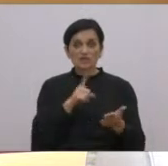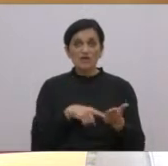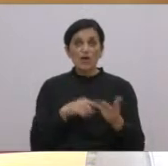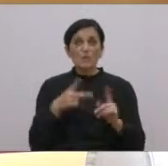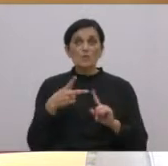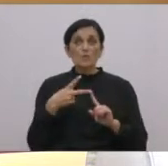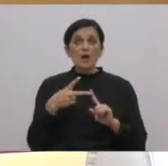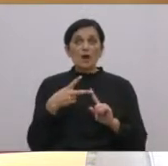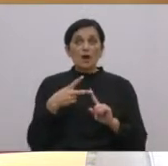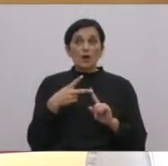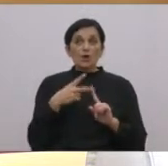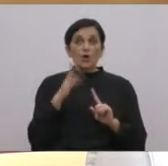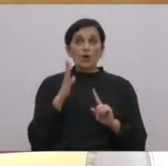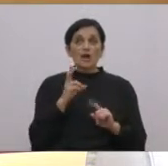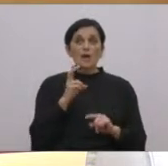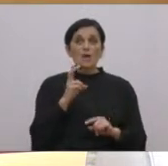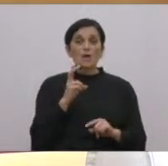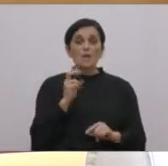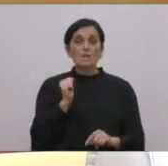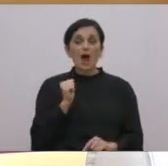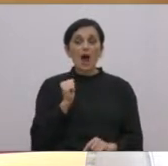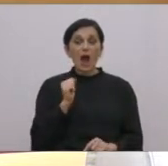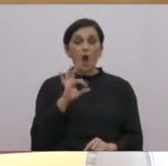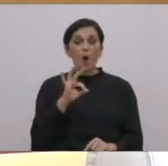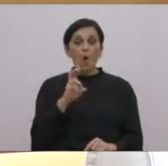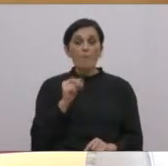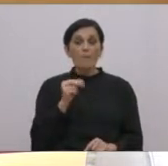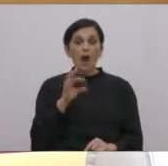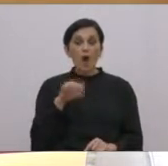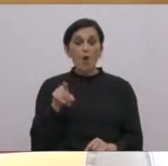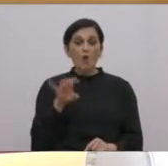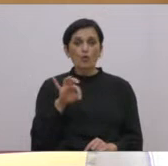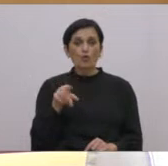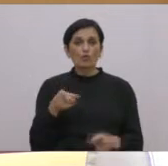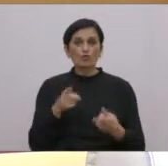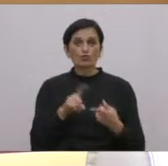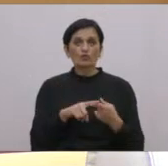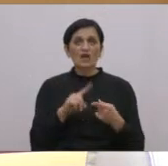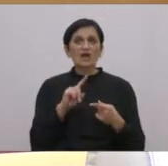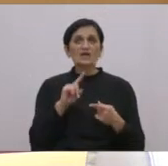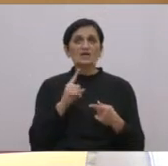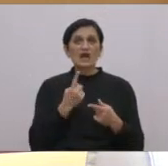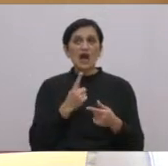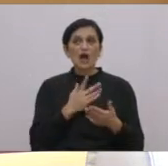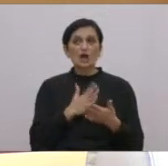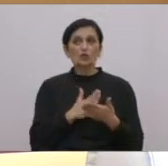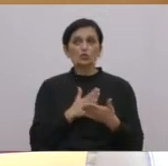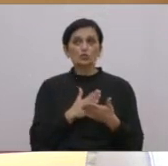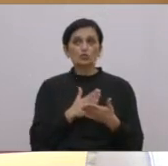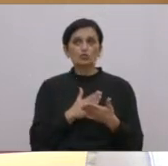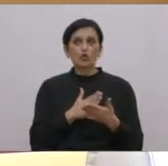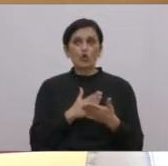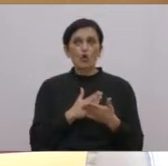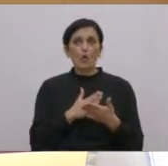მეორე იქნება ბაობაბებთან დაკავშირებით, ბატონო, კლავ. ანუ რატო ხდება რომ ასე